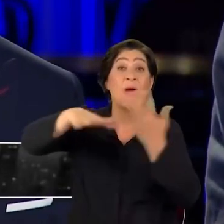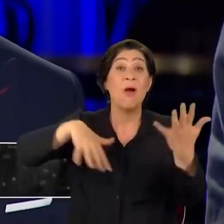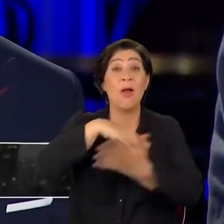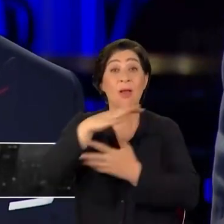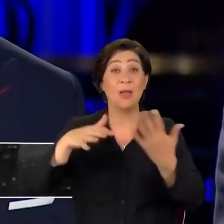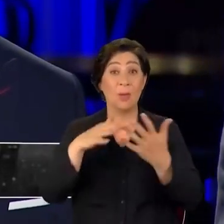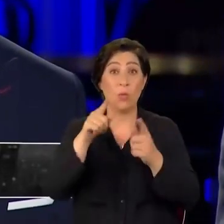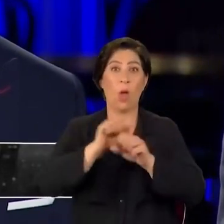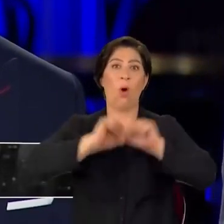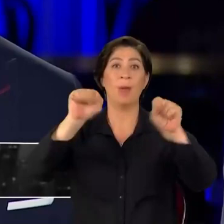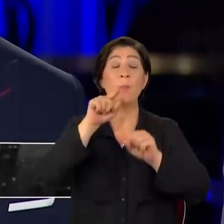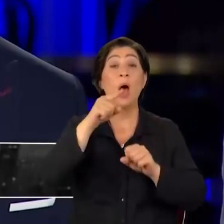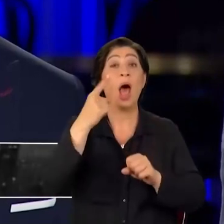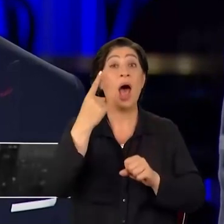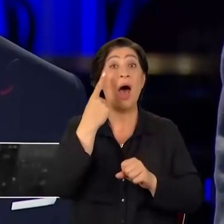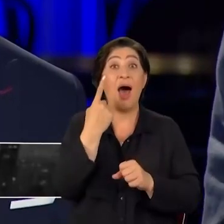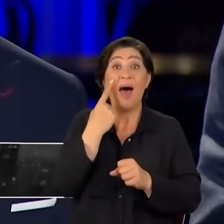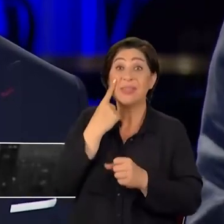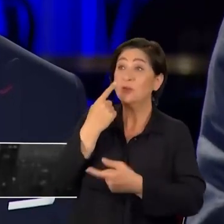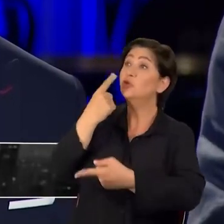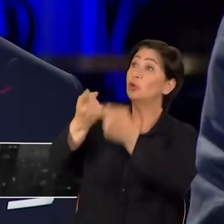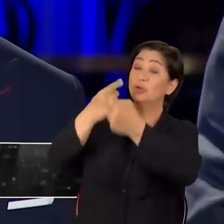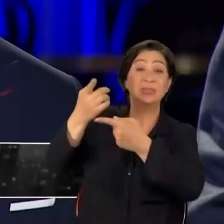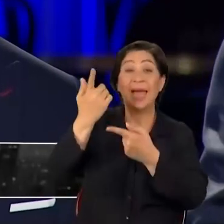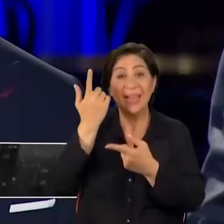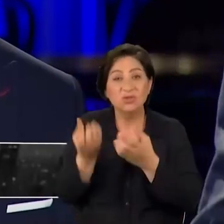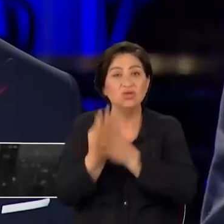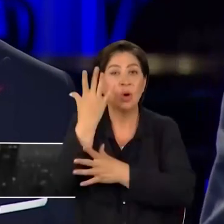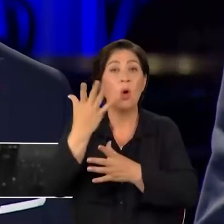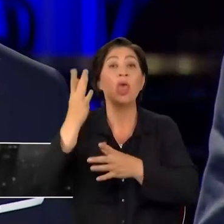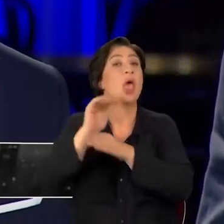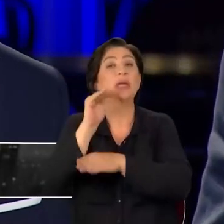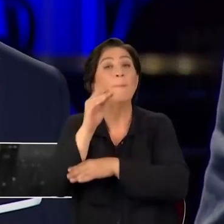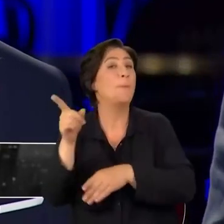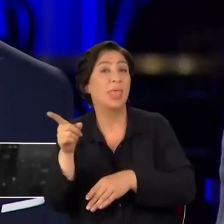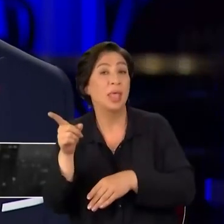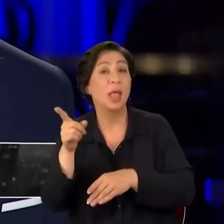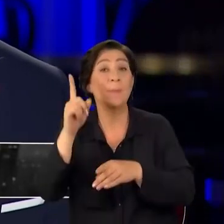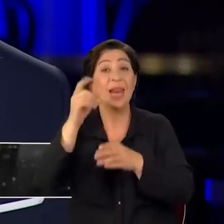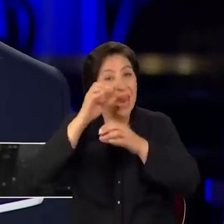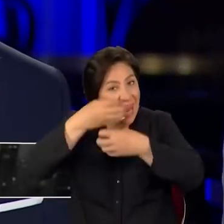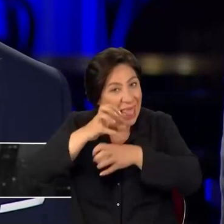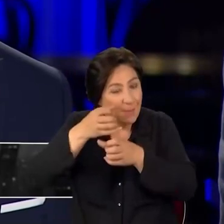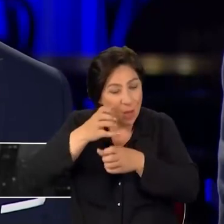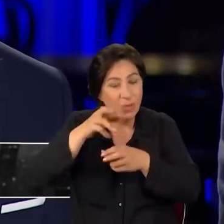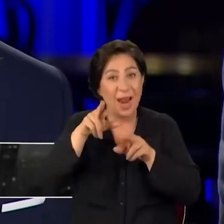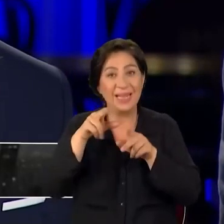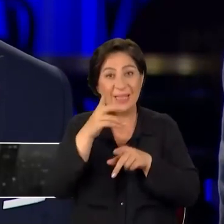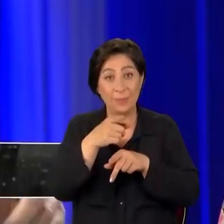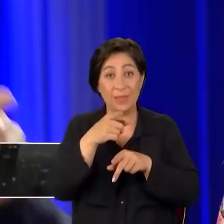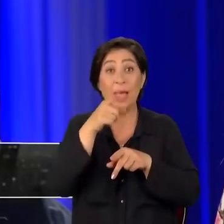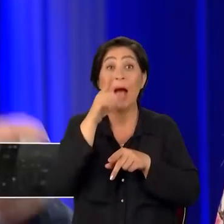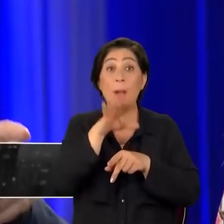önemli sözler. Bunlar yaşanmış sözler. Yaşanarak kanıtlanmış sözler. Yani bir nevi laboratuvar. Laboratuvar sözleri bunlar. Ama işte